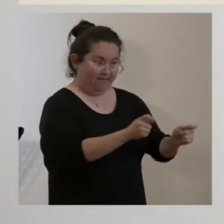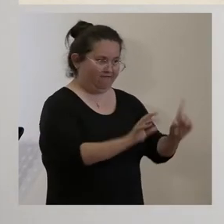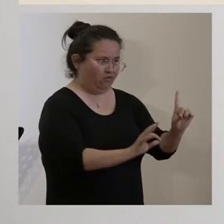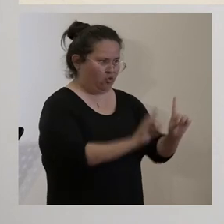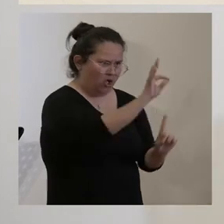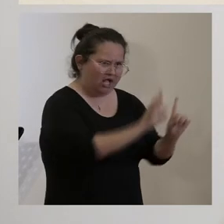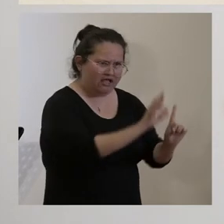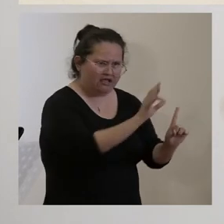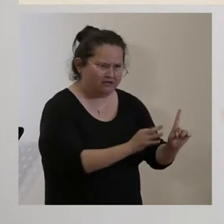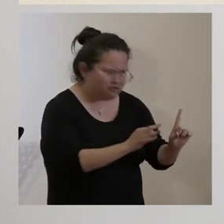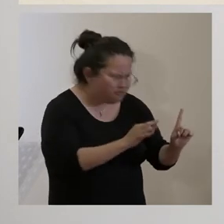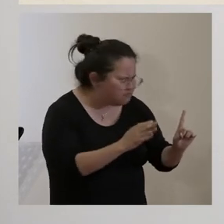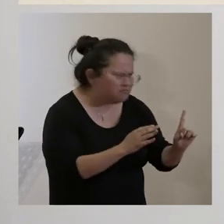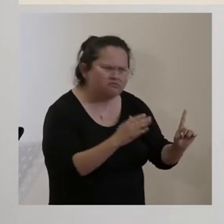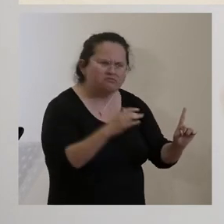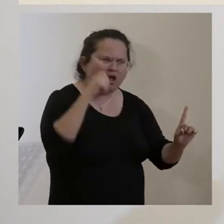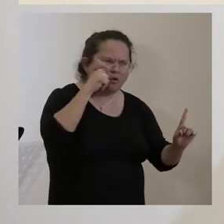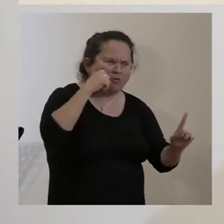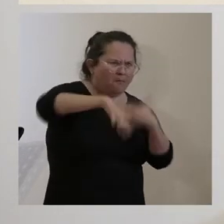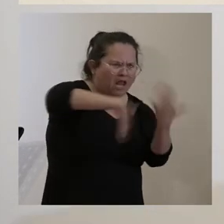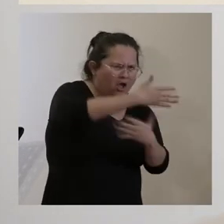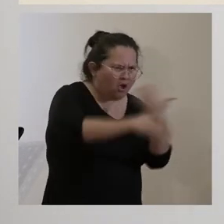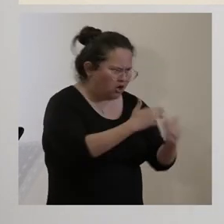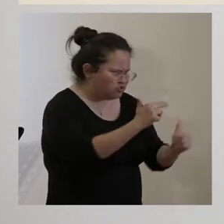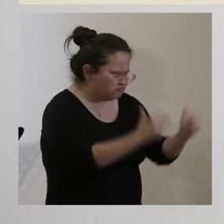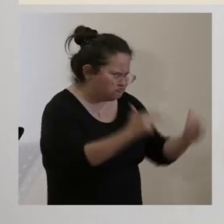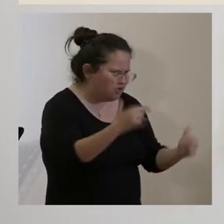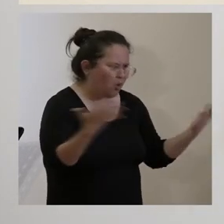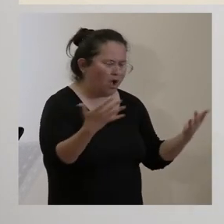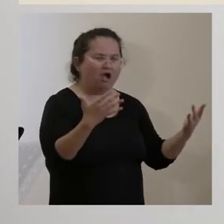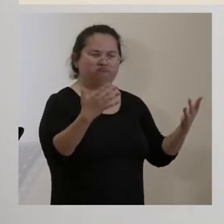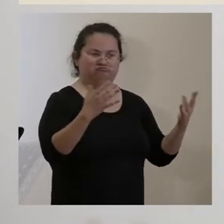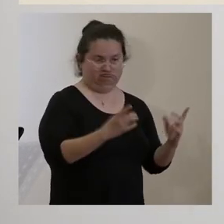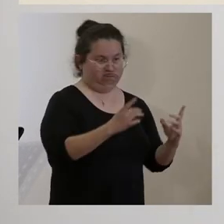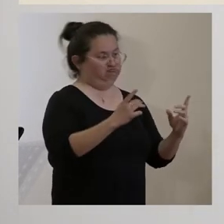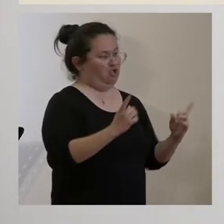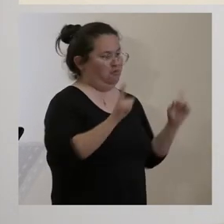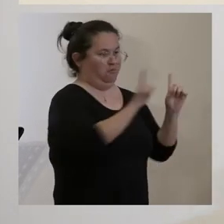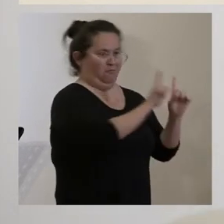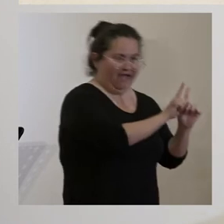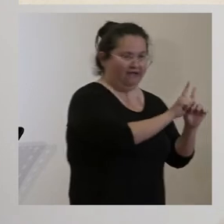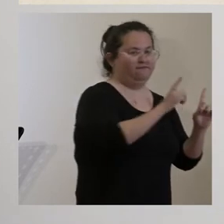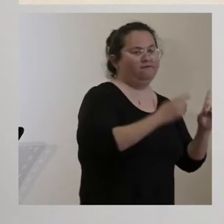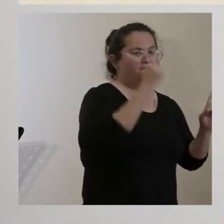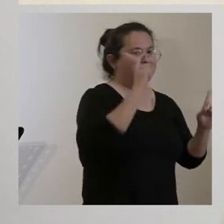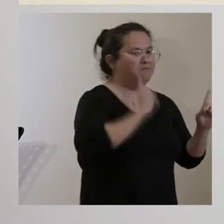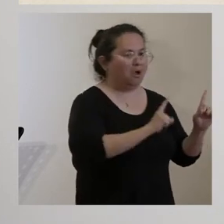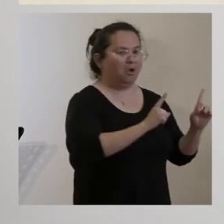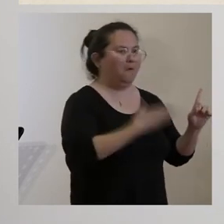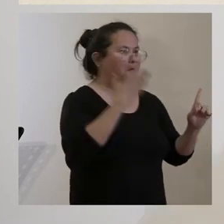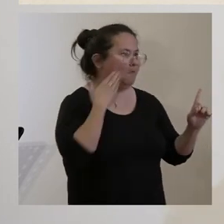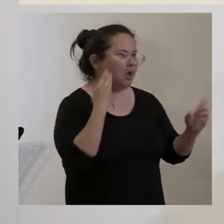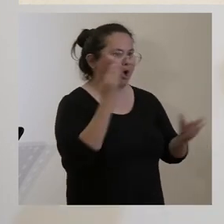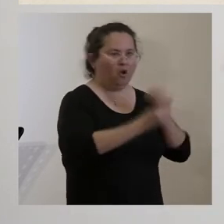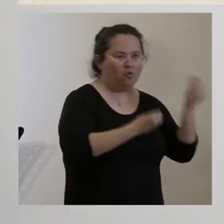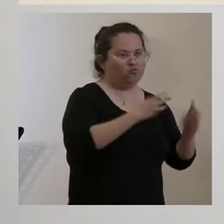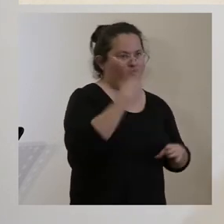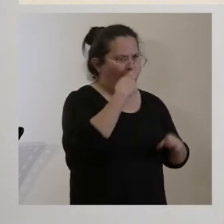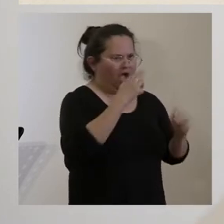terme mulâtre ou mulâtresse désignait donc toute personne née d'un parent blanc et d'un parent noir ou qualifiée de nègre.